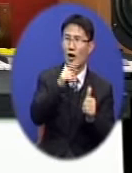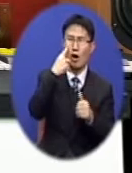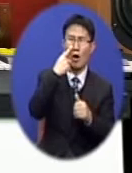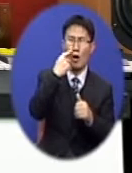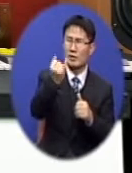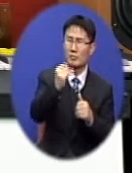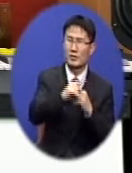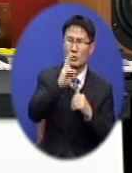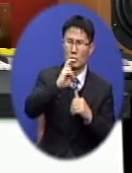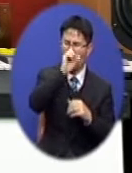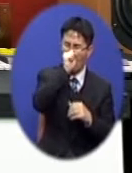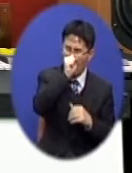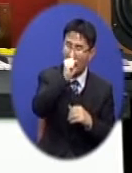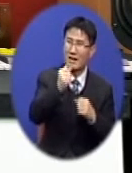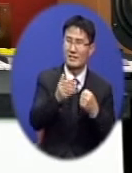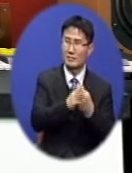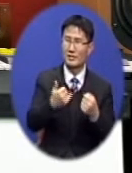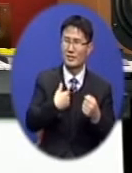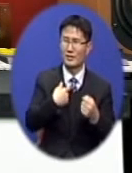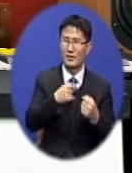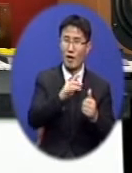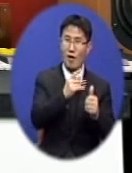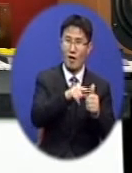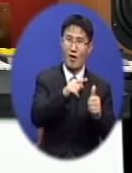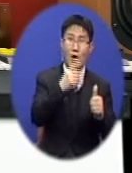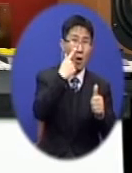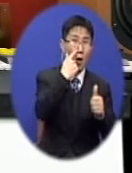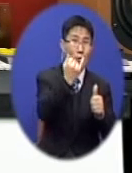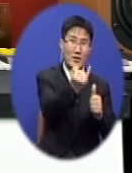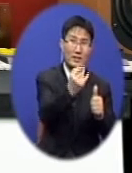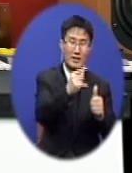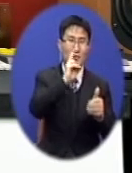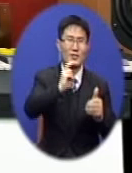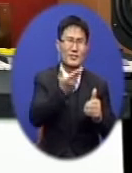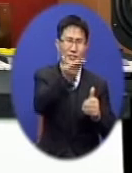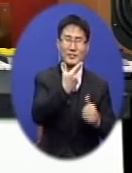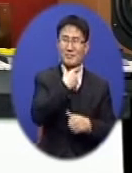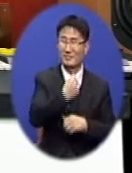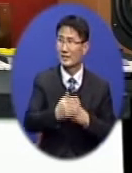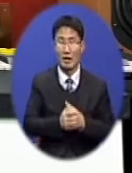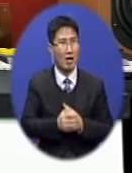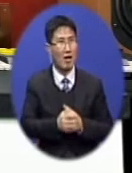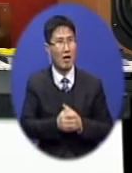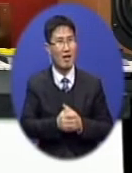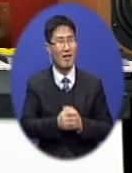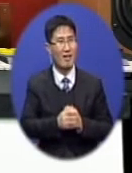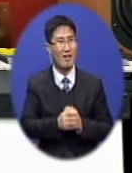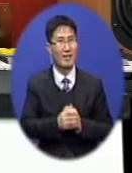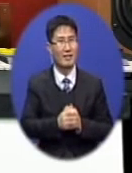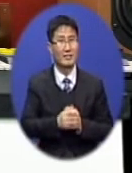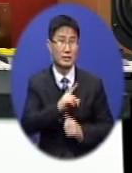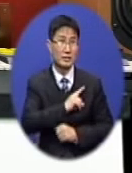이 노래 너무 좋아하셔서 네, 불러드리고 싶어서 이렇게 했습니다. 아니 그러면 금방